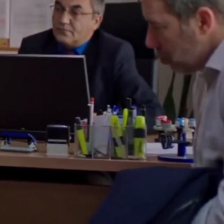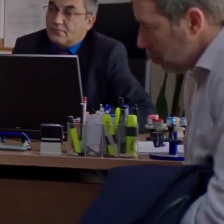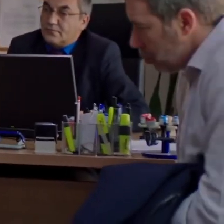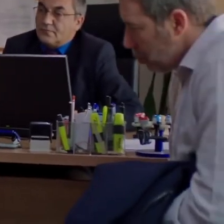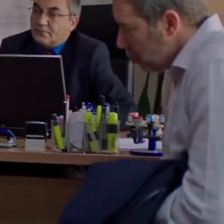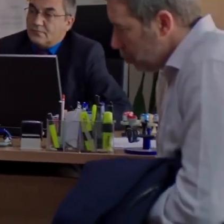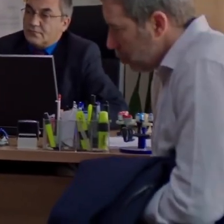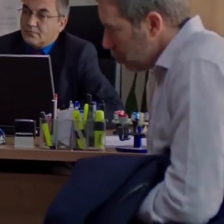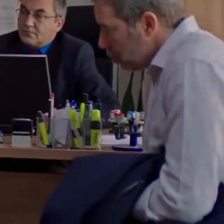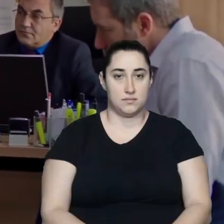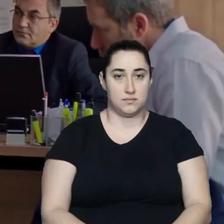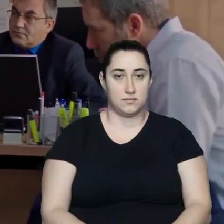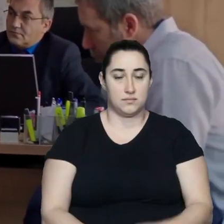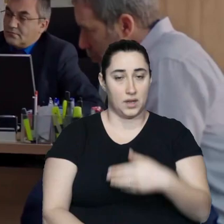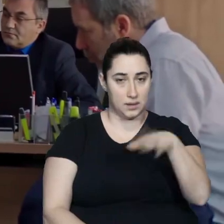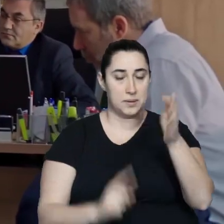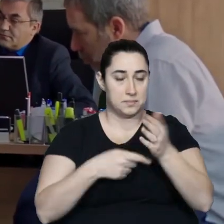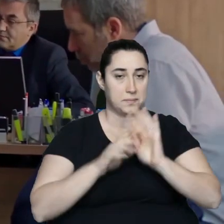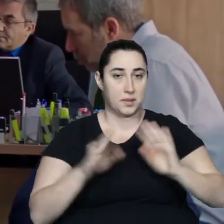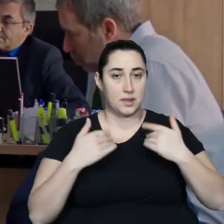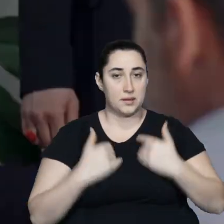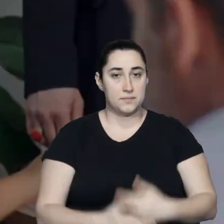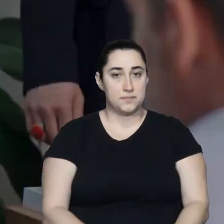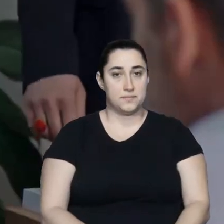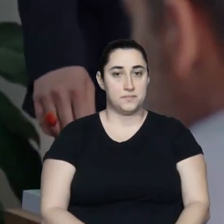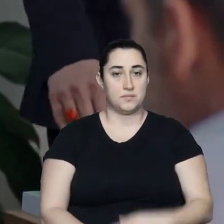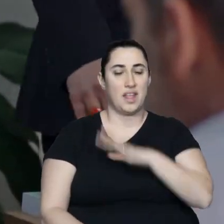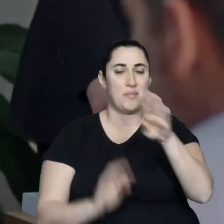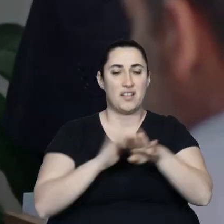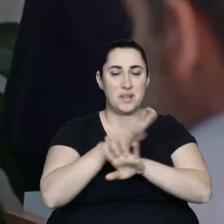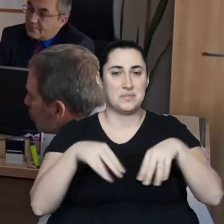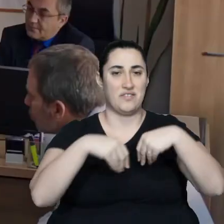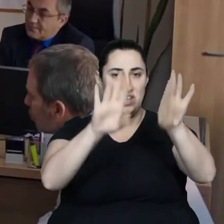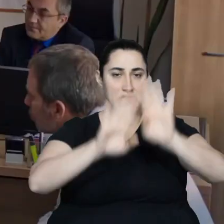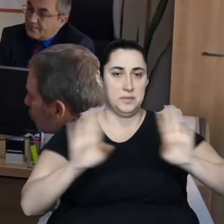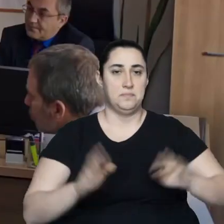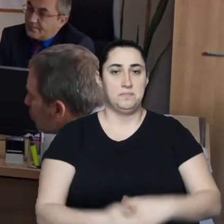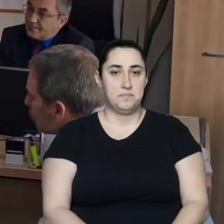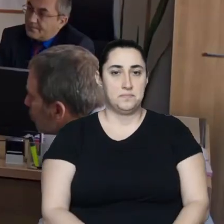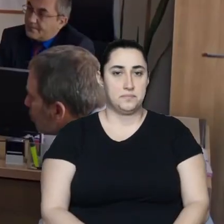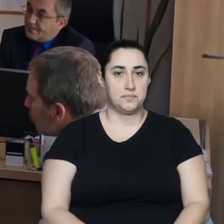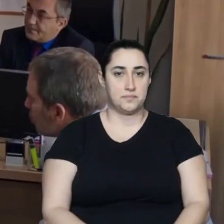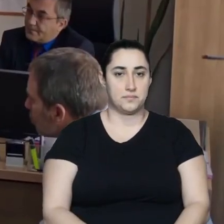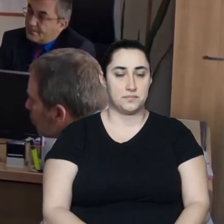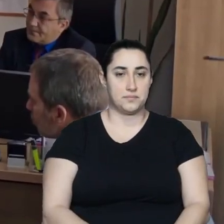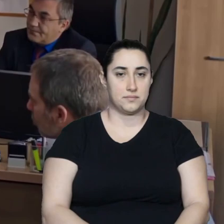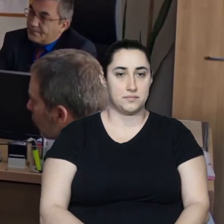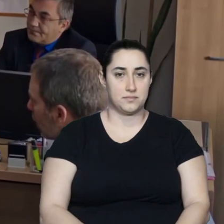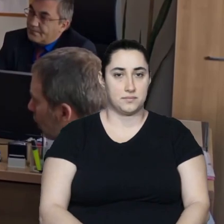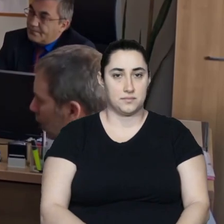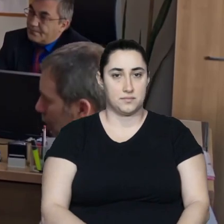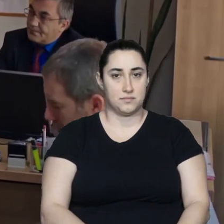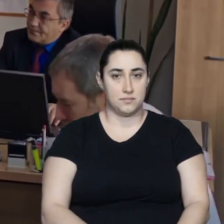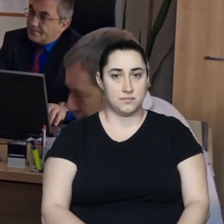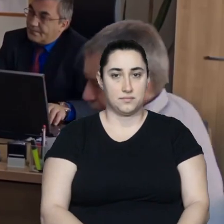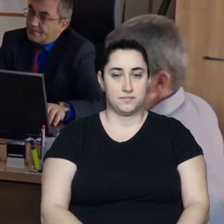duruyor. Al işte imzaladım. Bütün malını mülkünü geri aldı. Kadir dosyayı aldı. Alev'e soğuk